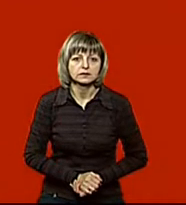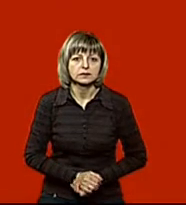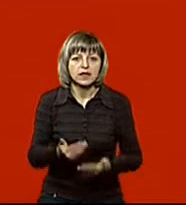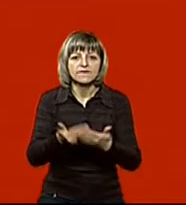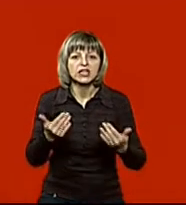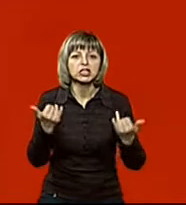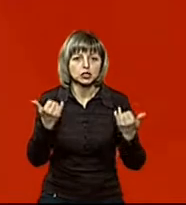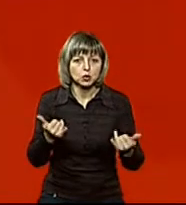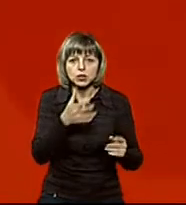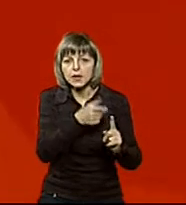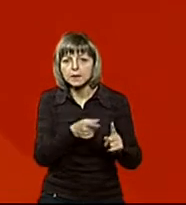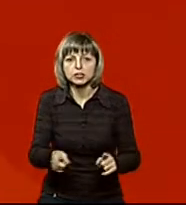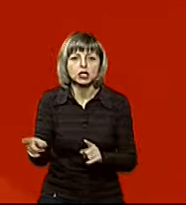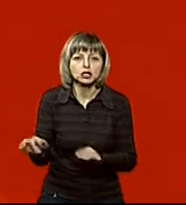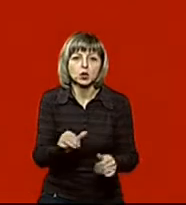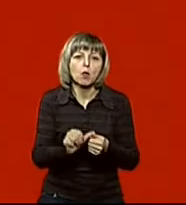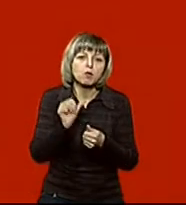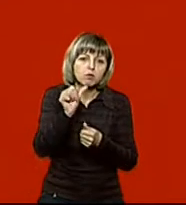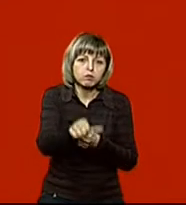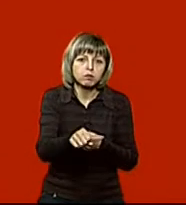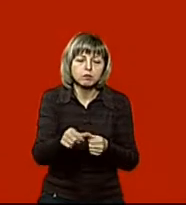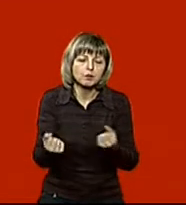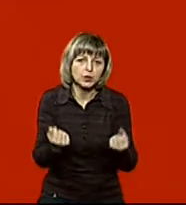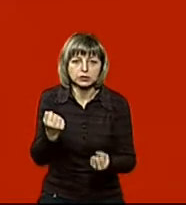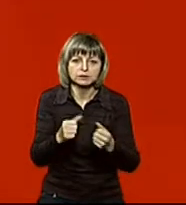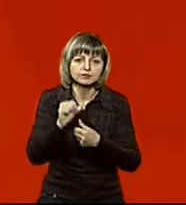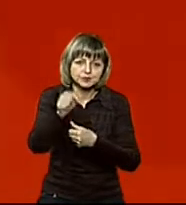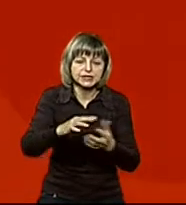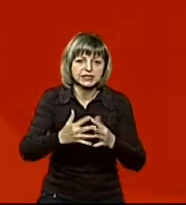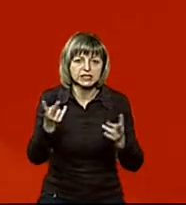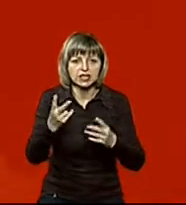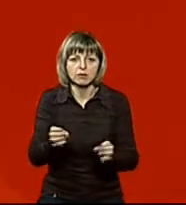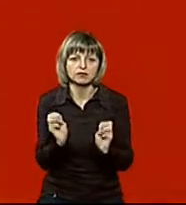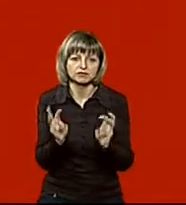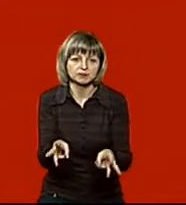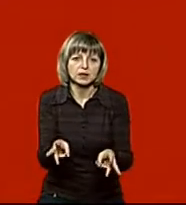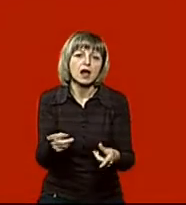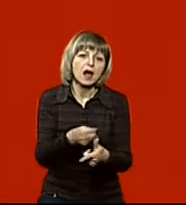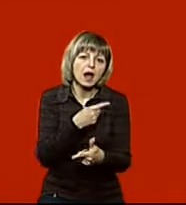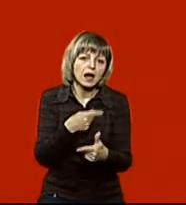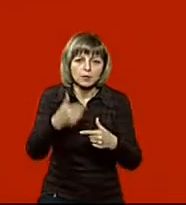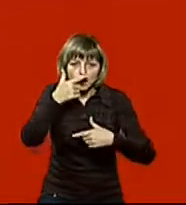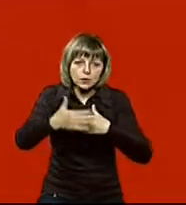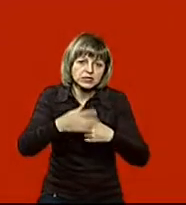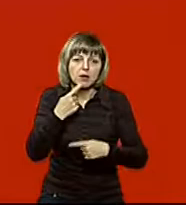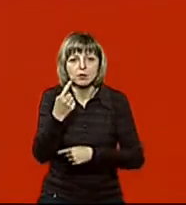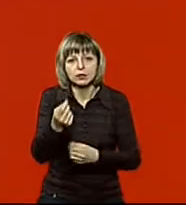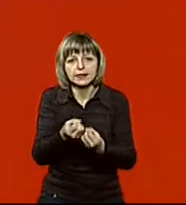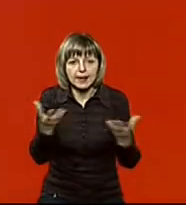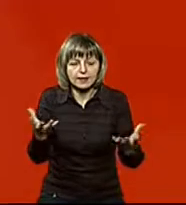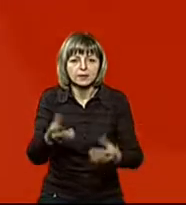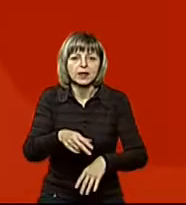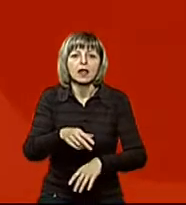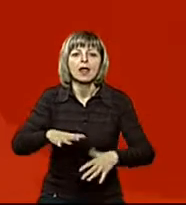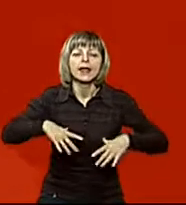Від сьогодні під час руху поза населеними пунктами необхідно вмикати денні ходові вогні або ближнє світло фар.